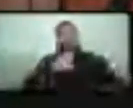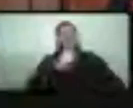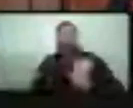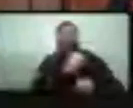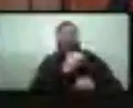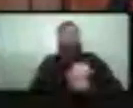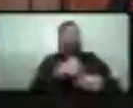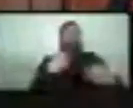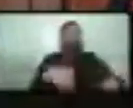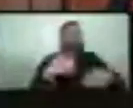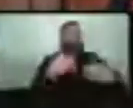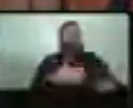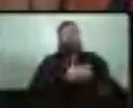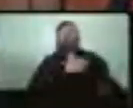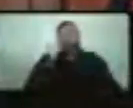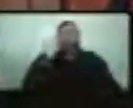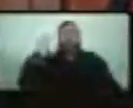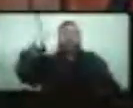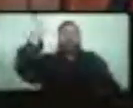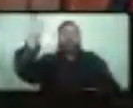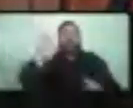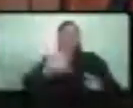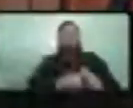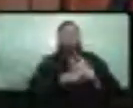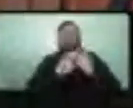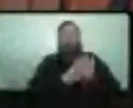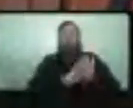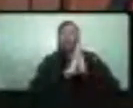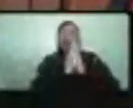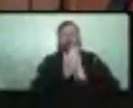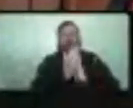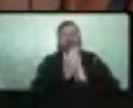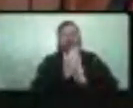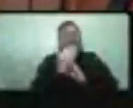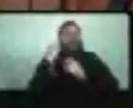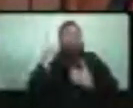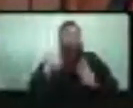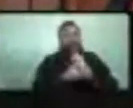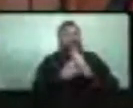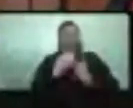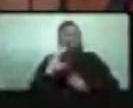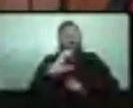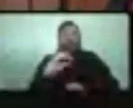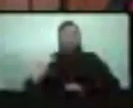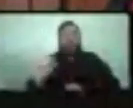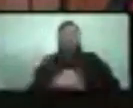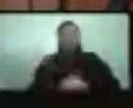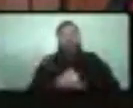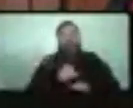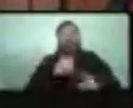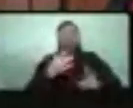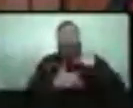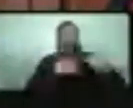na kazi ambayo mnafanya. Hilo lilikuwa mojawapo ya mawasilisho mazuri sana, na furaha sana